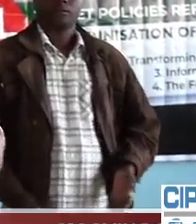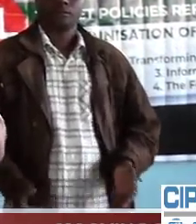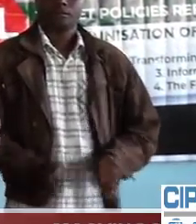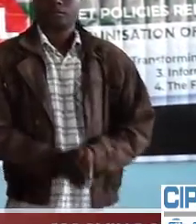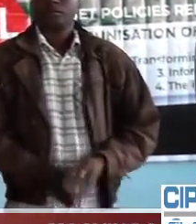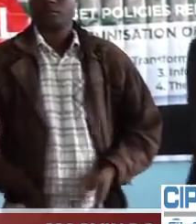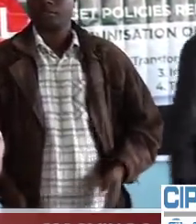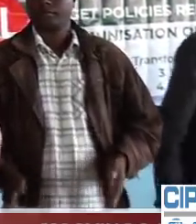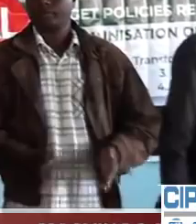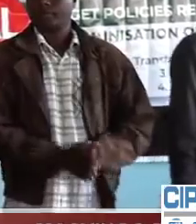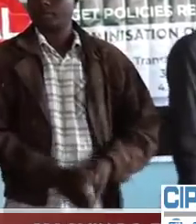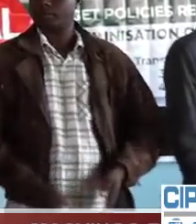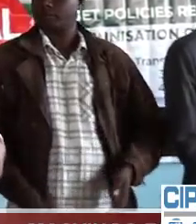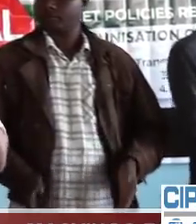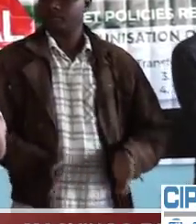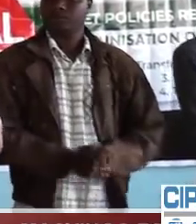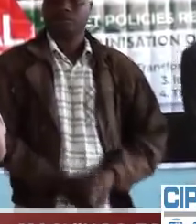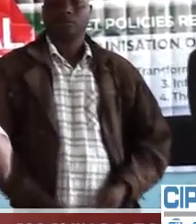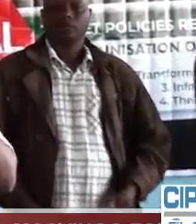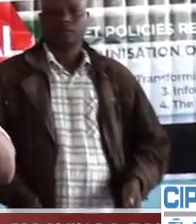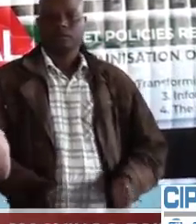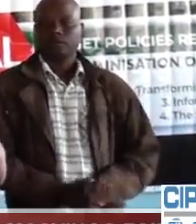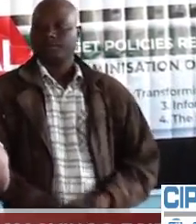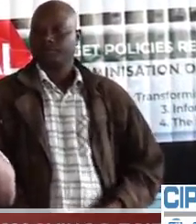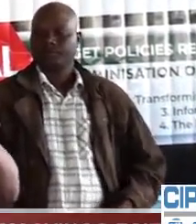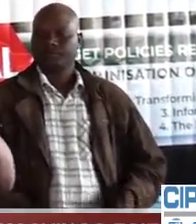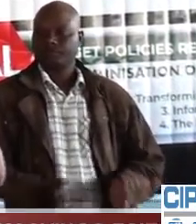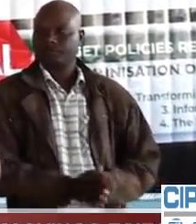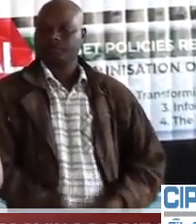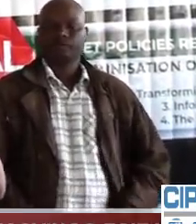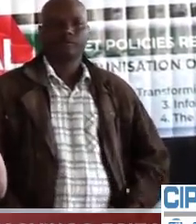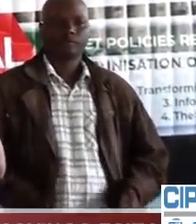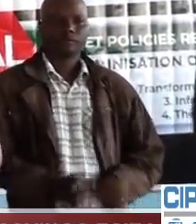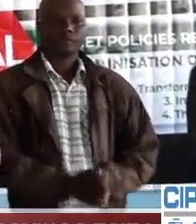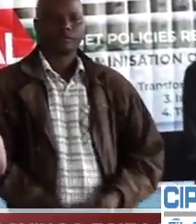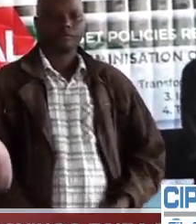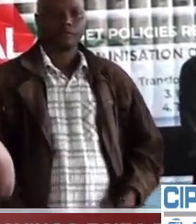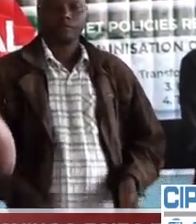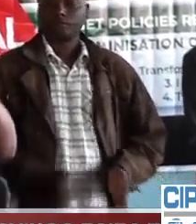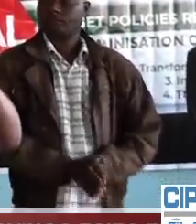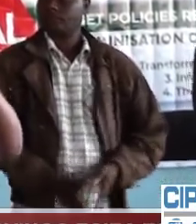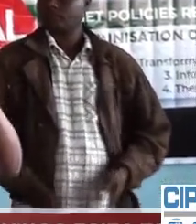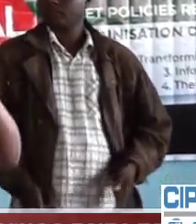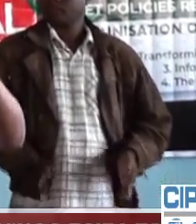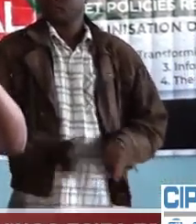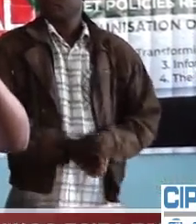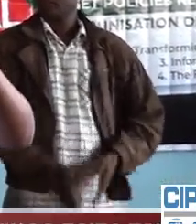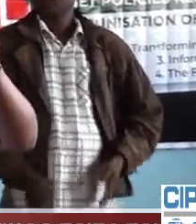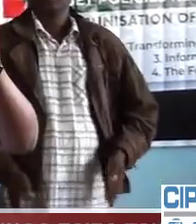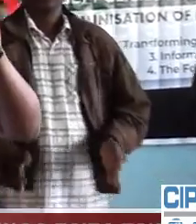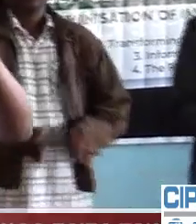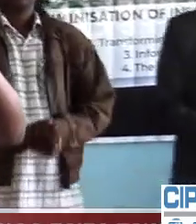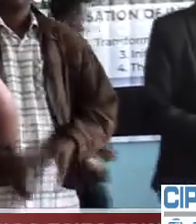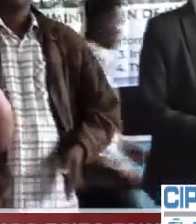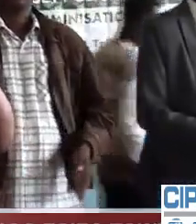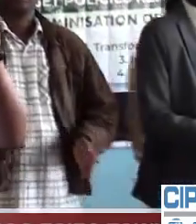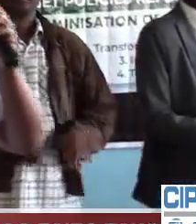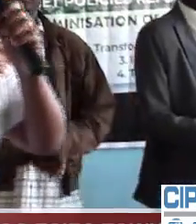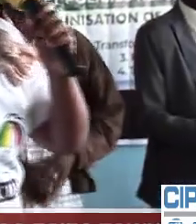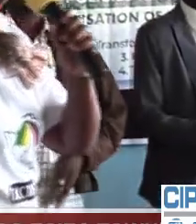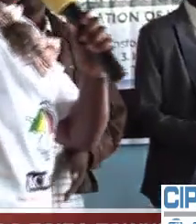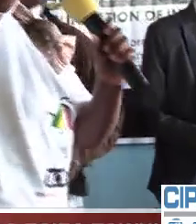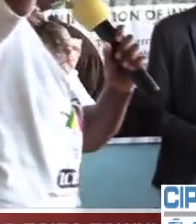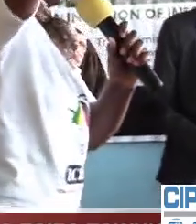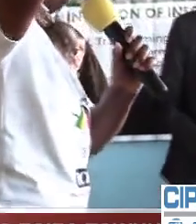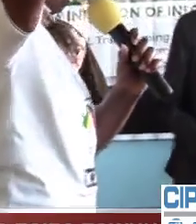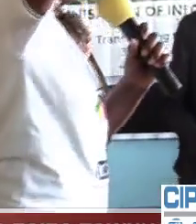Mira sekamba utari semandu imimi bana